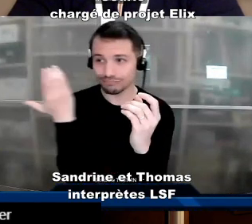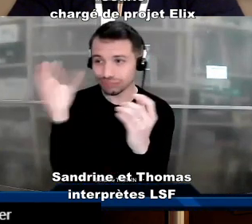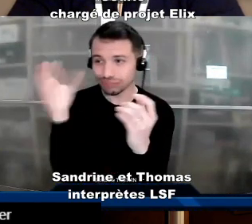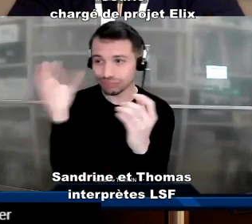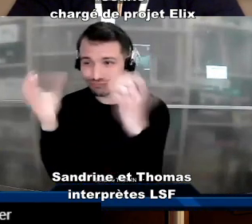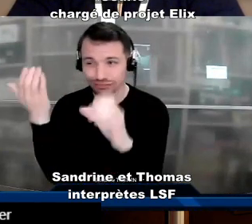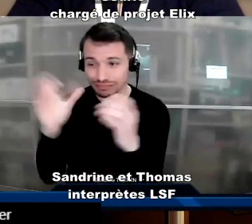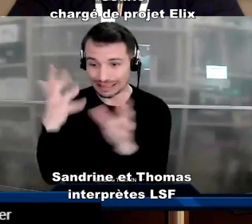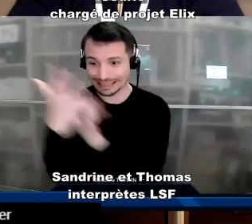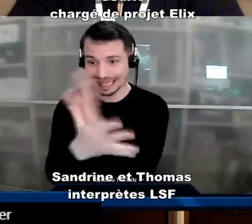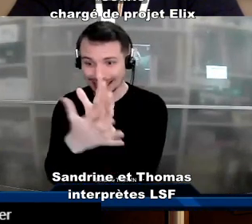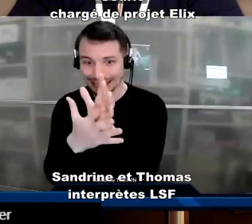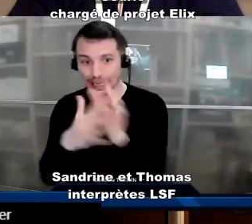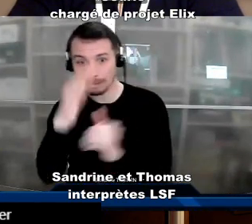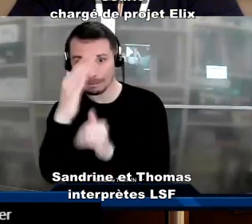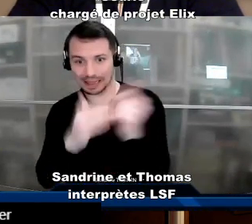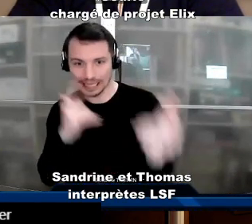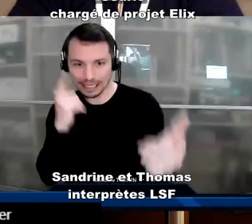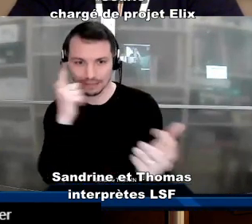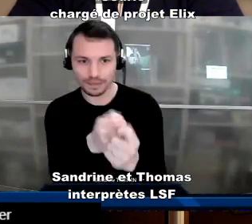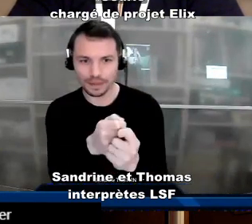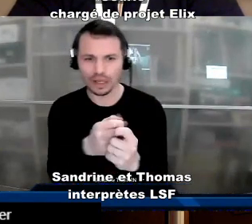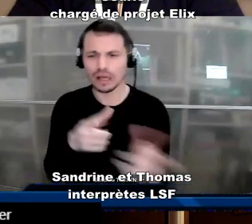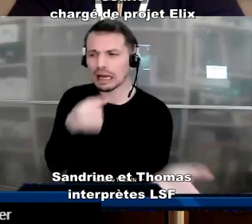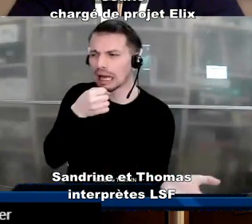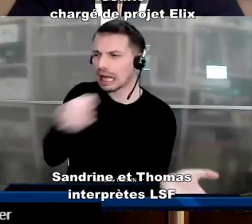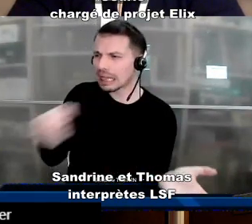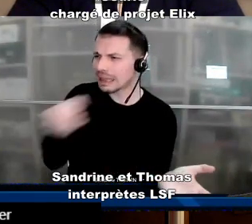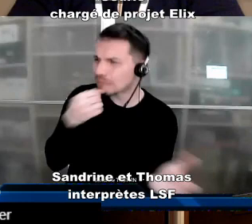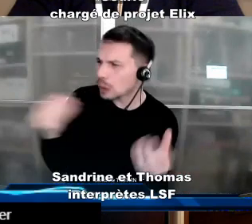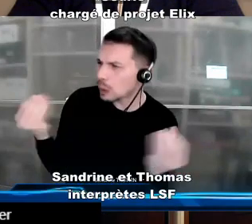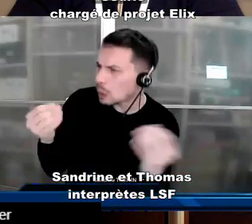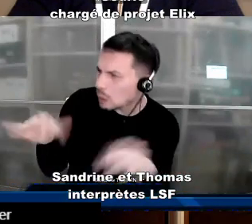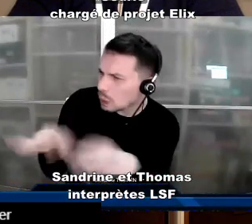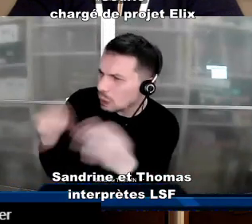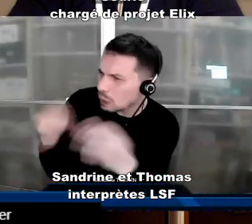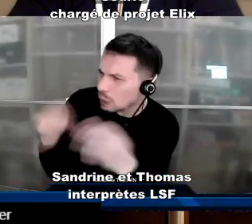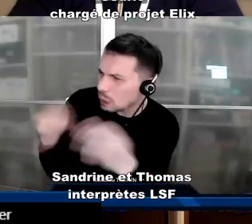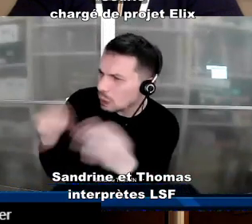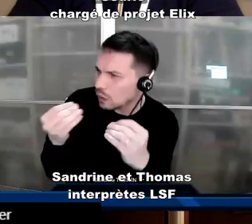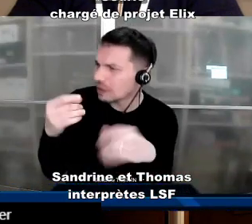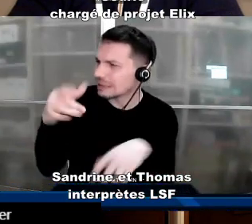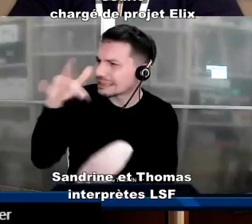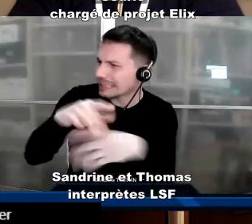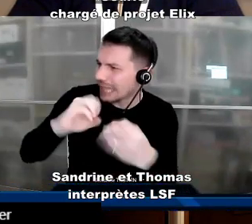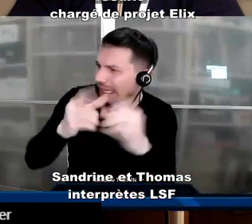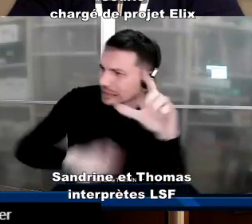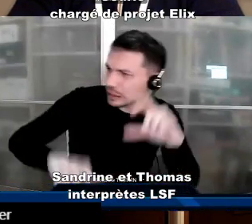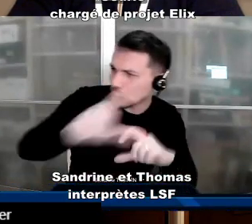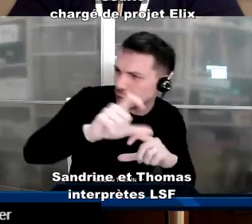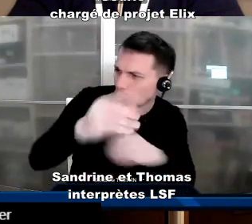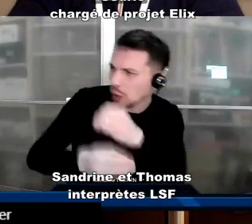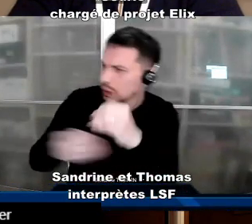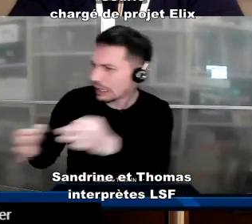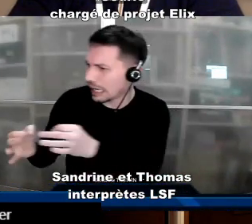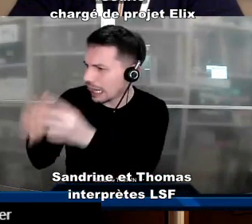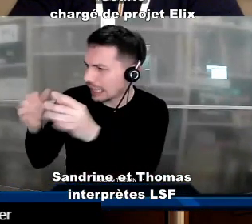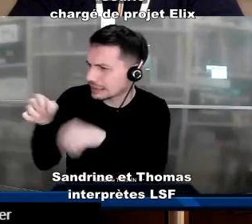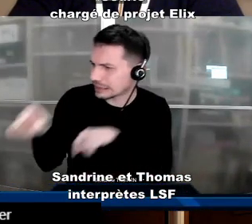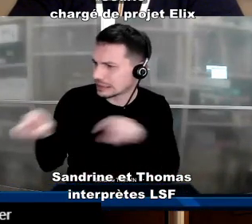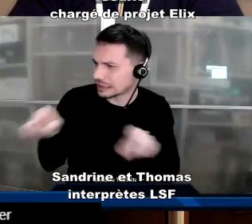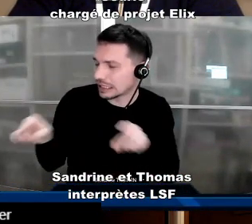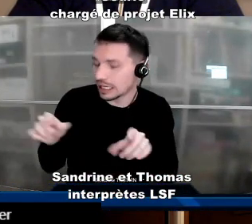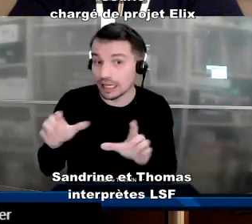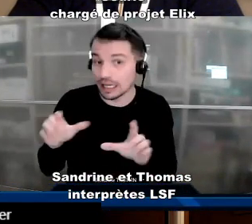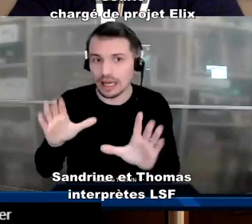au métier. Et les interviews, on peut les retrouver quelque part sur le site de Signes de Sens ou d'Elix ? Alors, on a une... Je vais peut-être pas